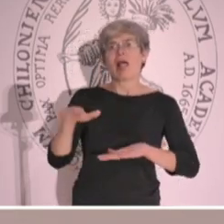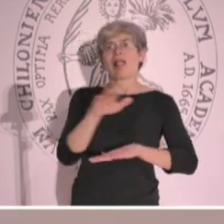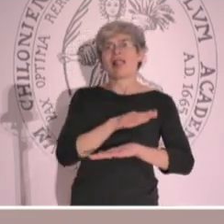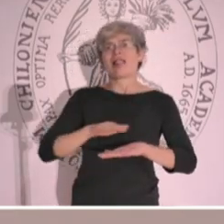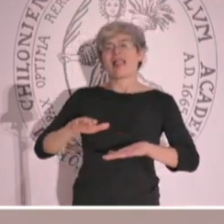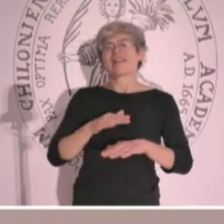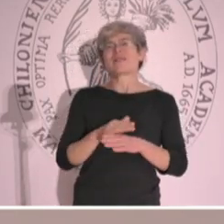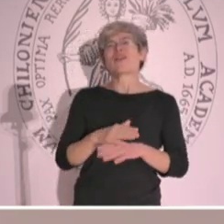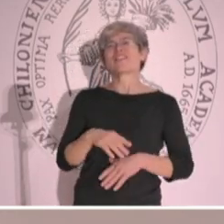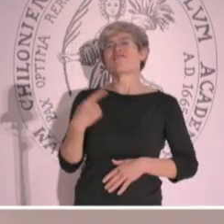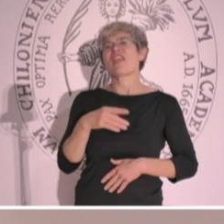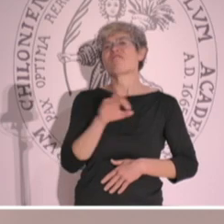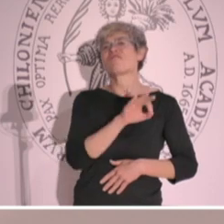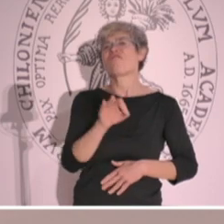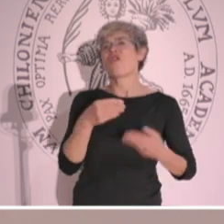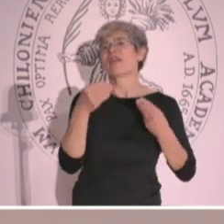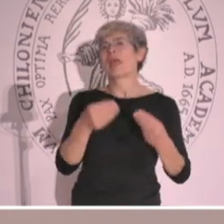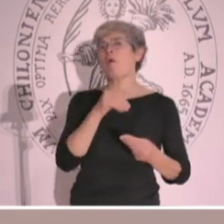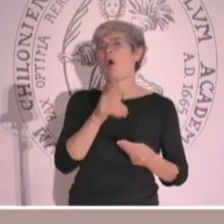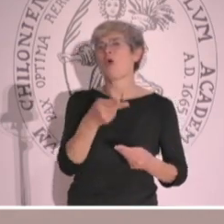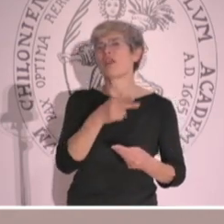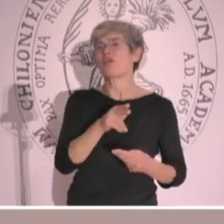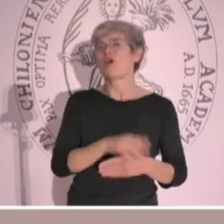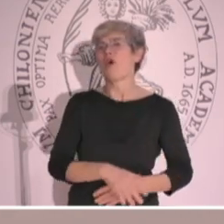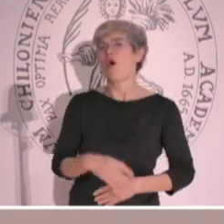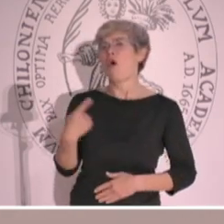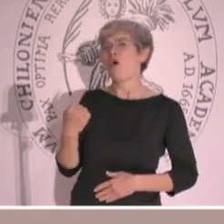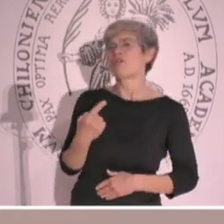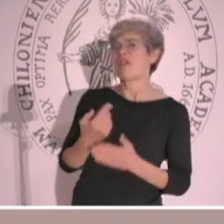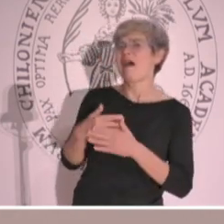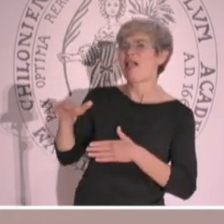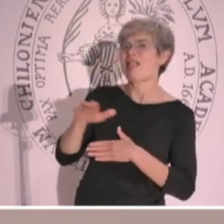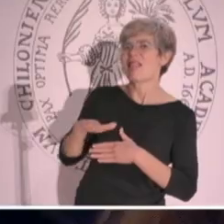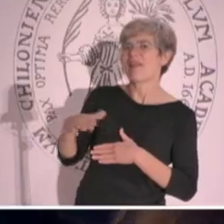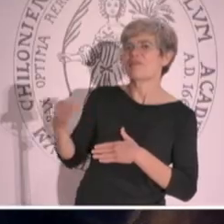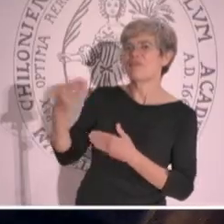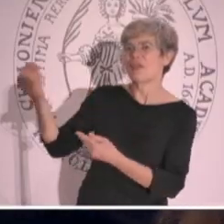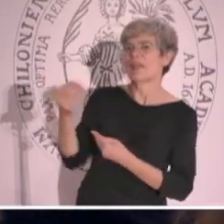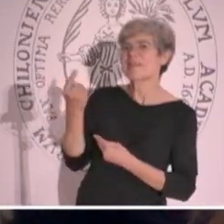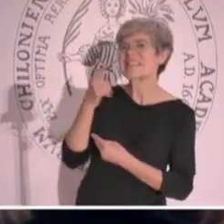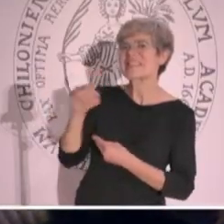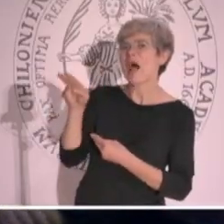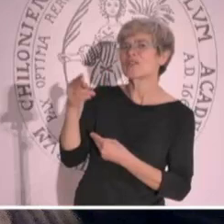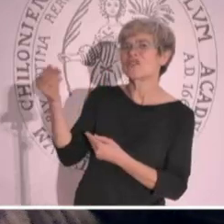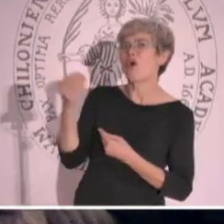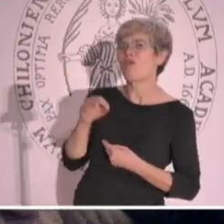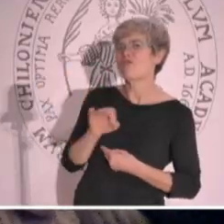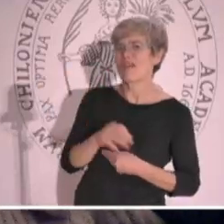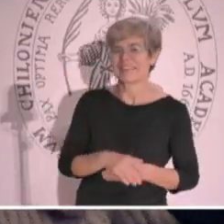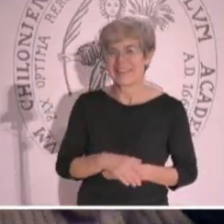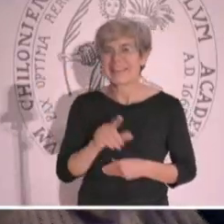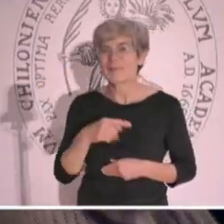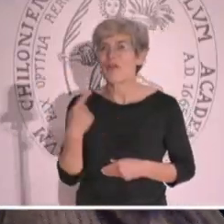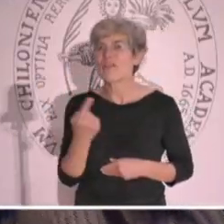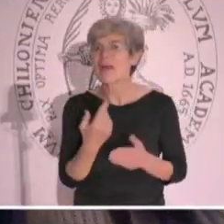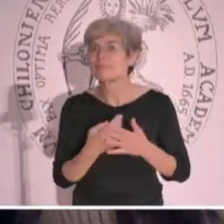Deal. Und das ist nicht nur ein guter Deal für die Stadt, sondern mit diesen 900 Euro Gewinn, die